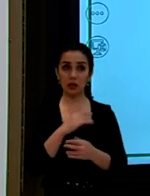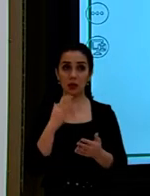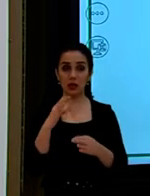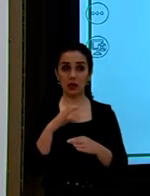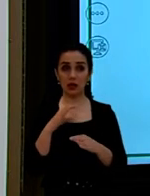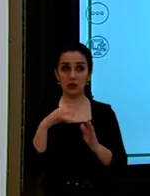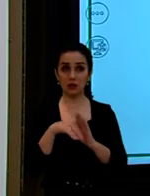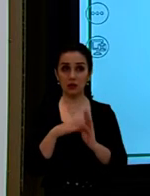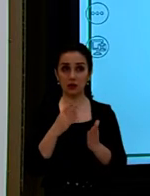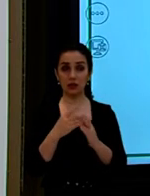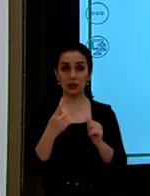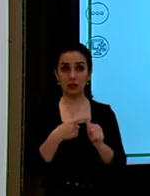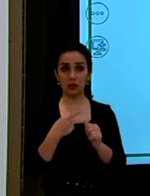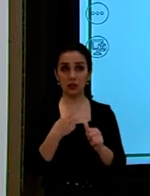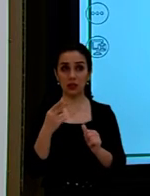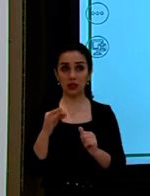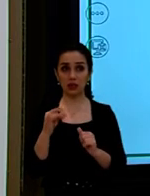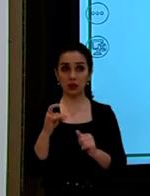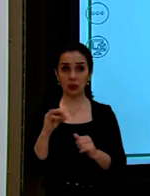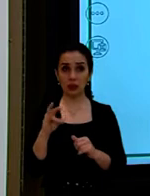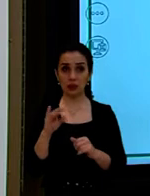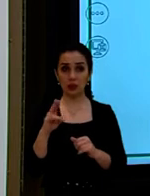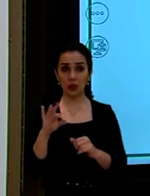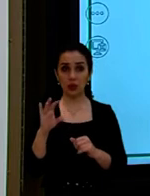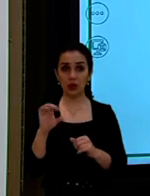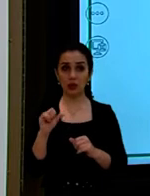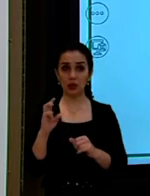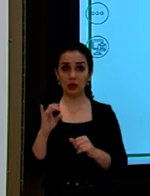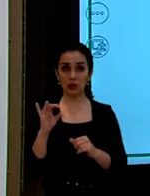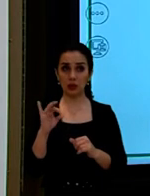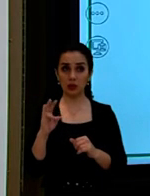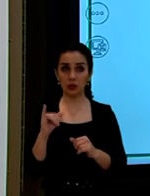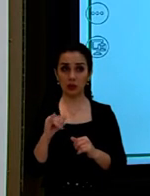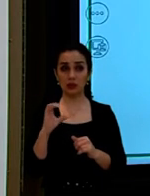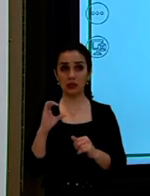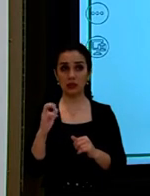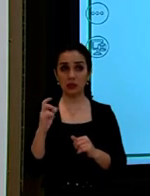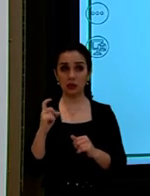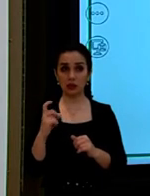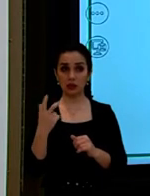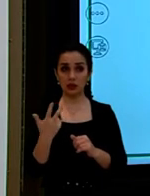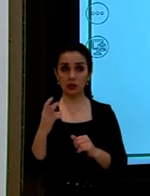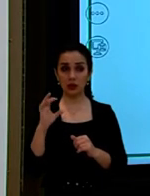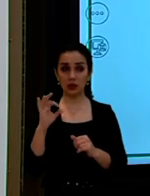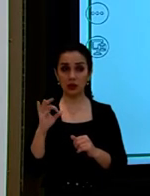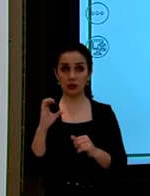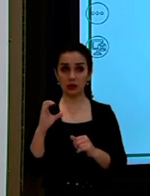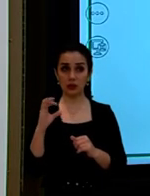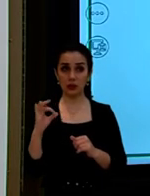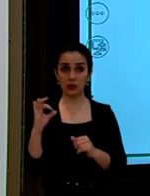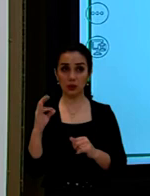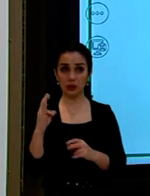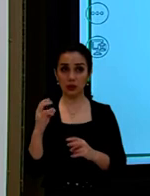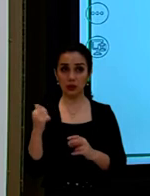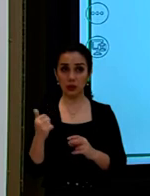называется гидролизом по аниону в качестве примера c h 3 c она трей ацетат натрия